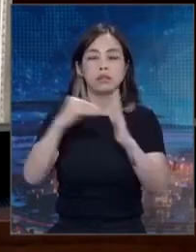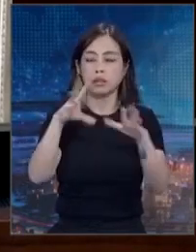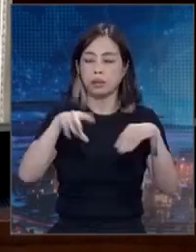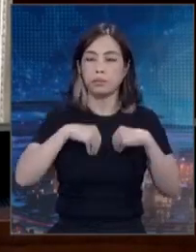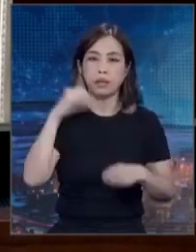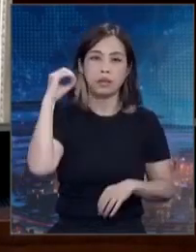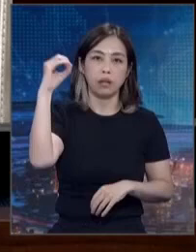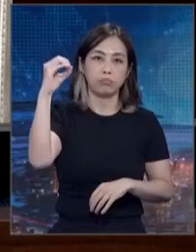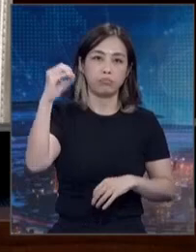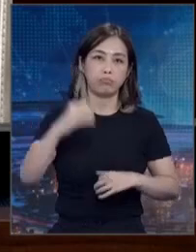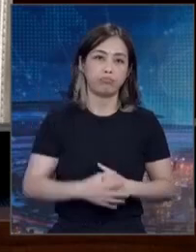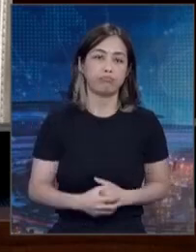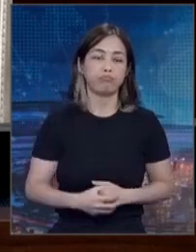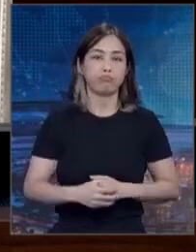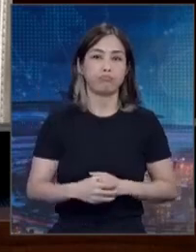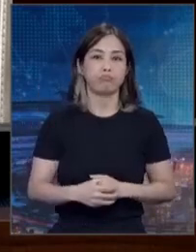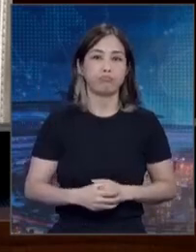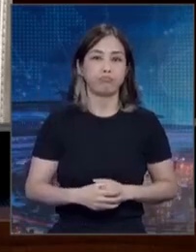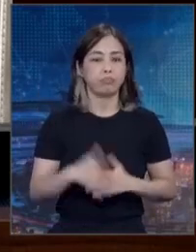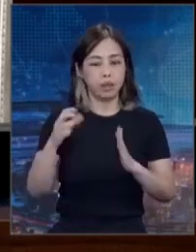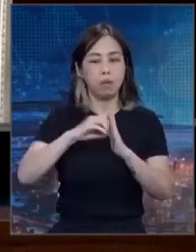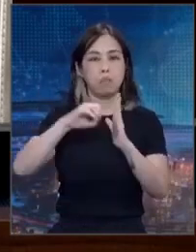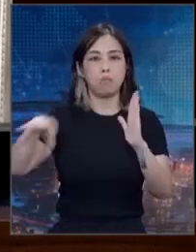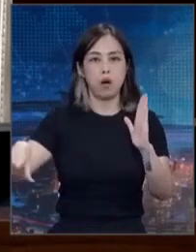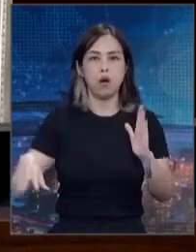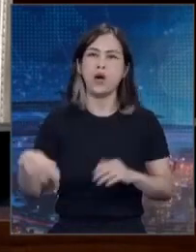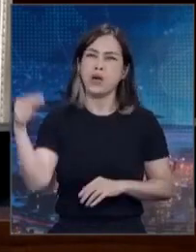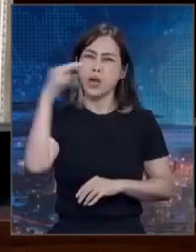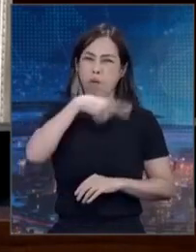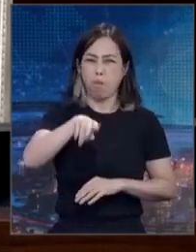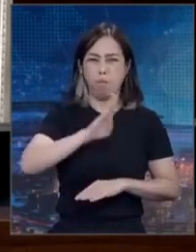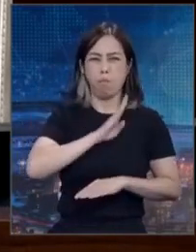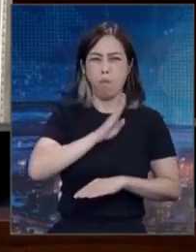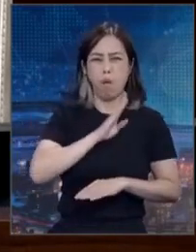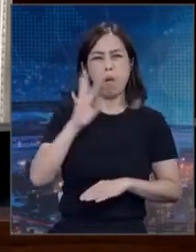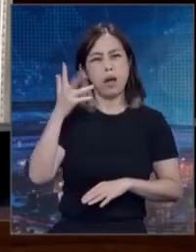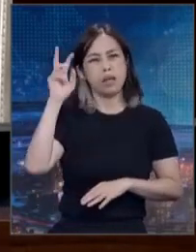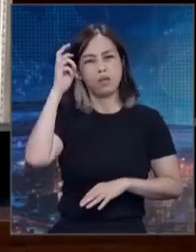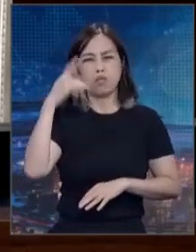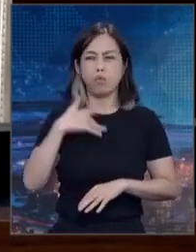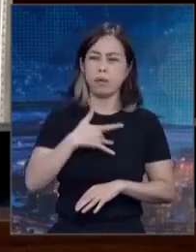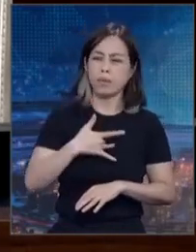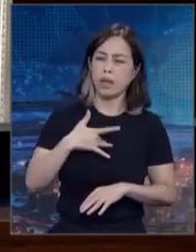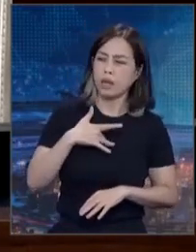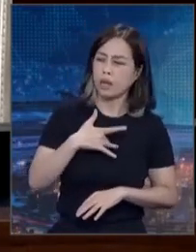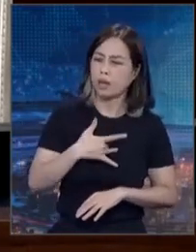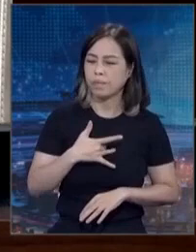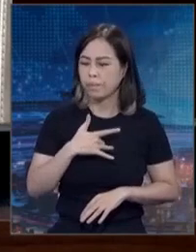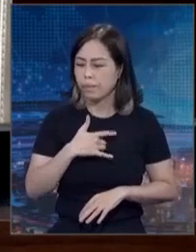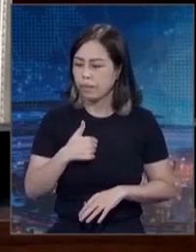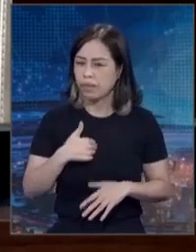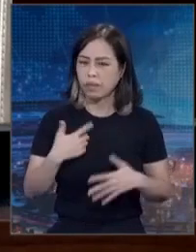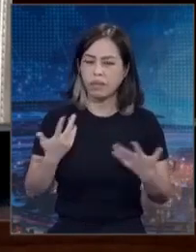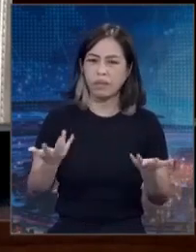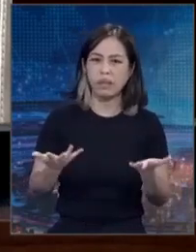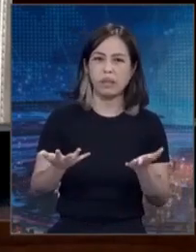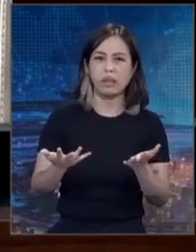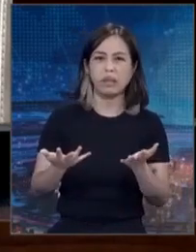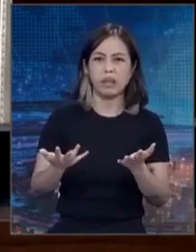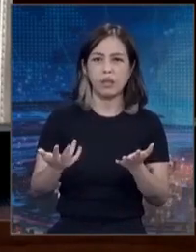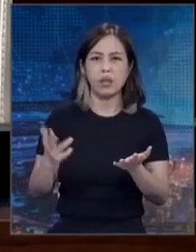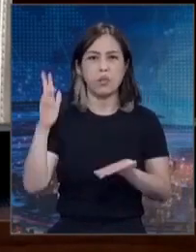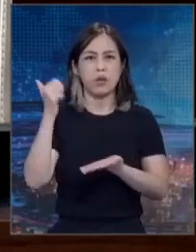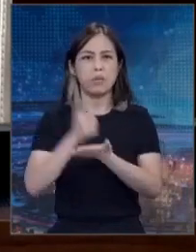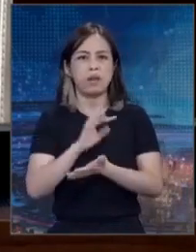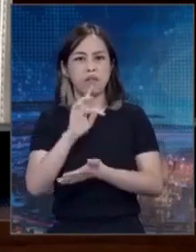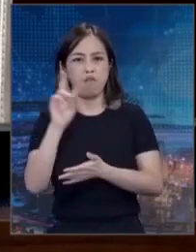đó. Và bây giờ nếu như mà các bộ thấy rằng và Chính phủ thấy rằng là trách nhiệm giải thích pháp luật của Ủy ban Thường vụ Quốc hội như